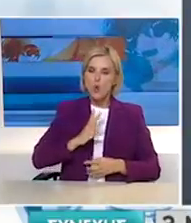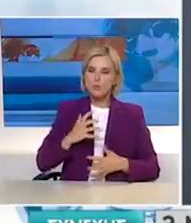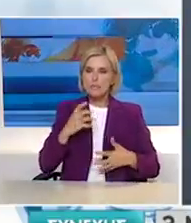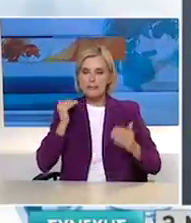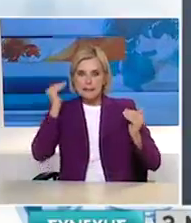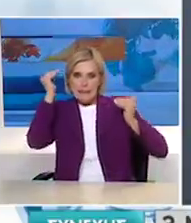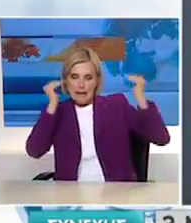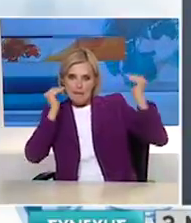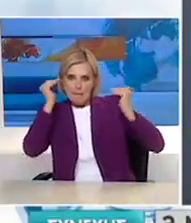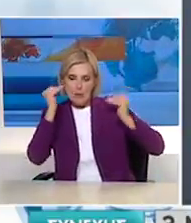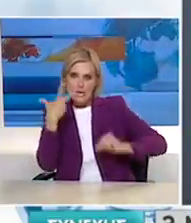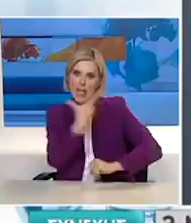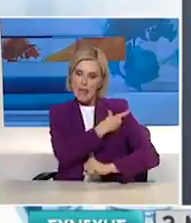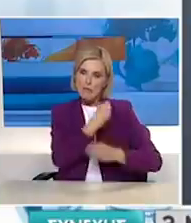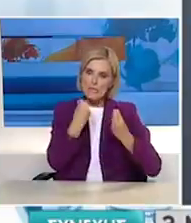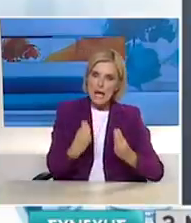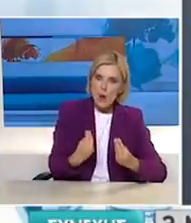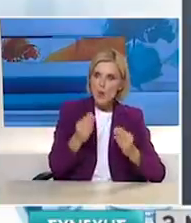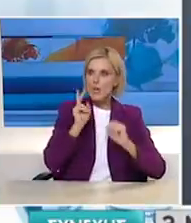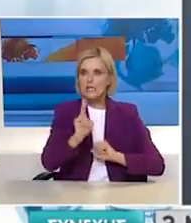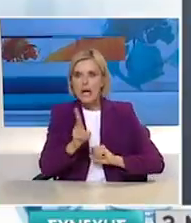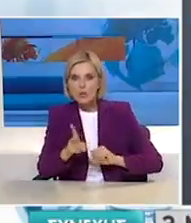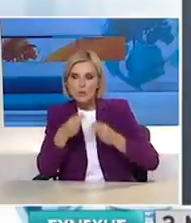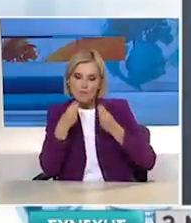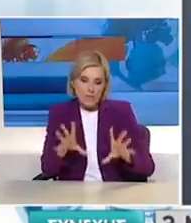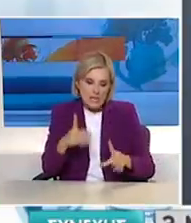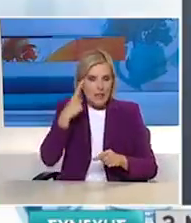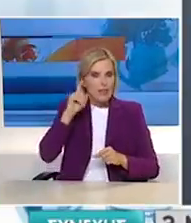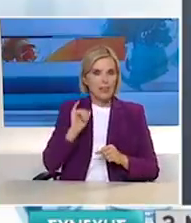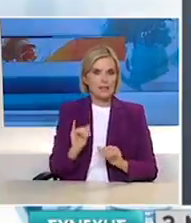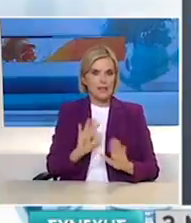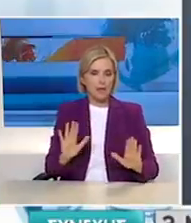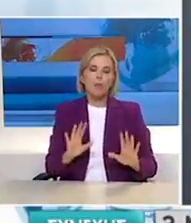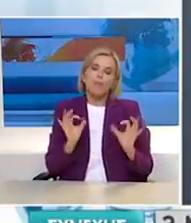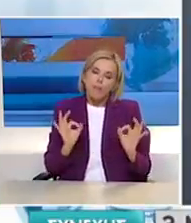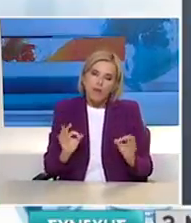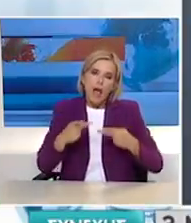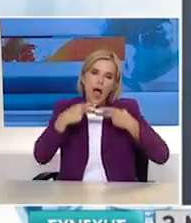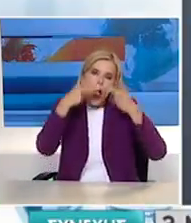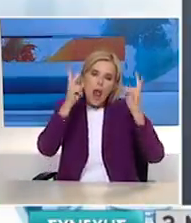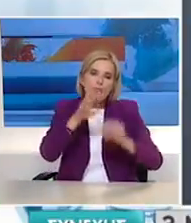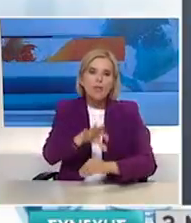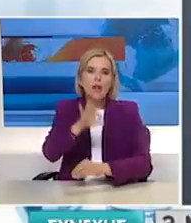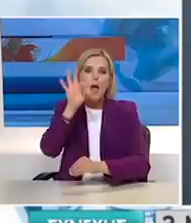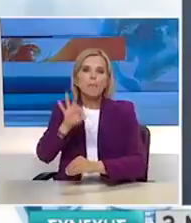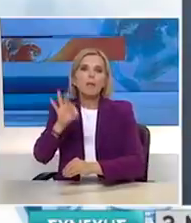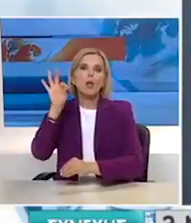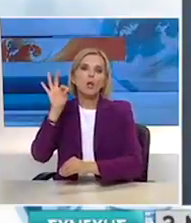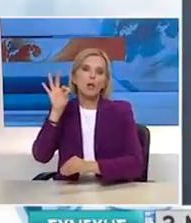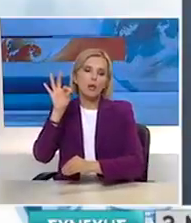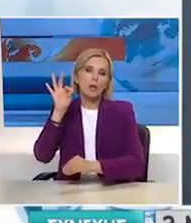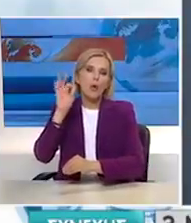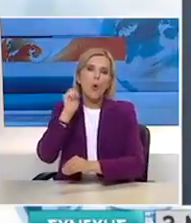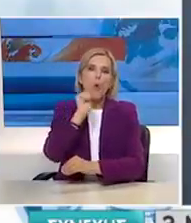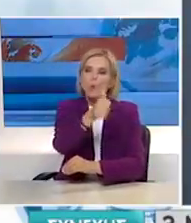ενδιαφέρον δεδομένα από μια χώρα που λέει μόνο το 25% του πληθυσμού θα δεχτεί να εμβολιαστεί. Καταλαβαίνετε, όλη αυτή η παραφιλολογία για τα